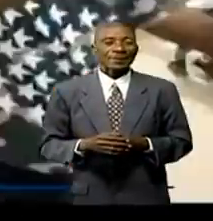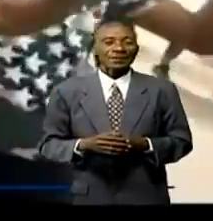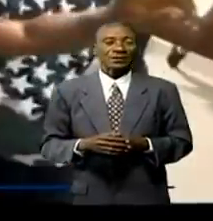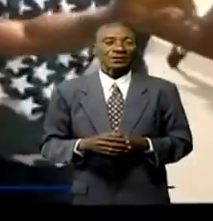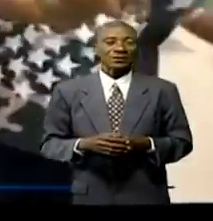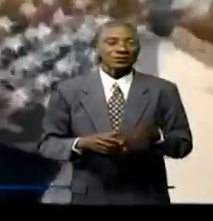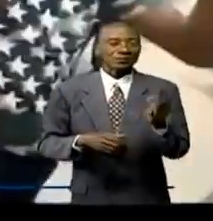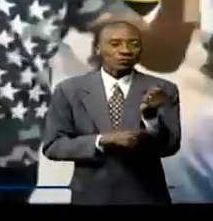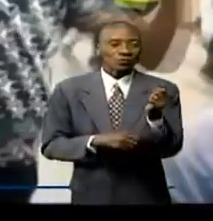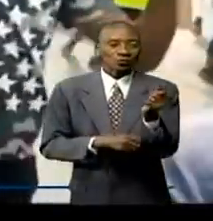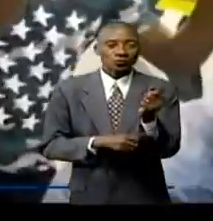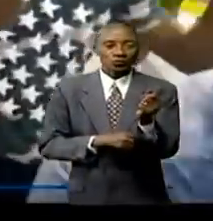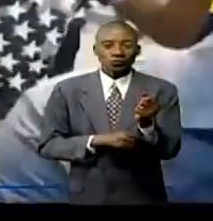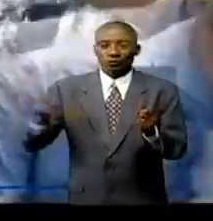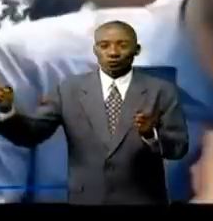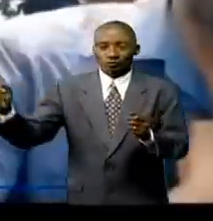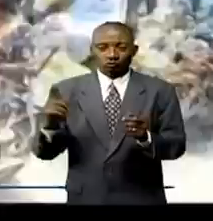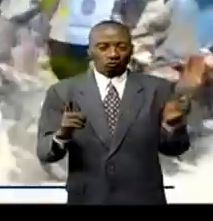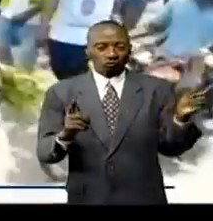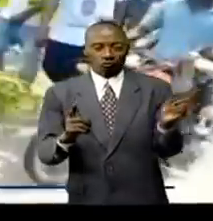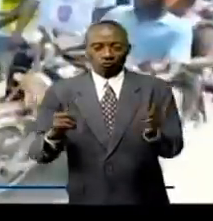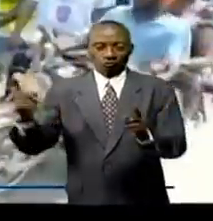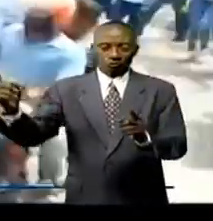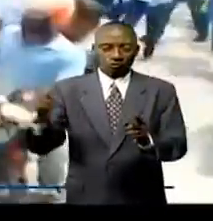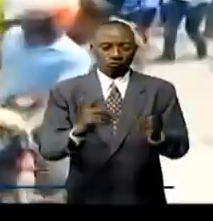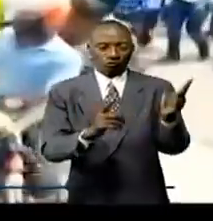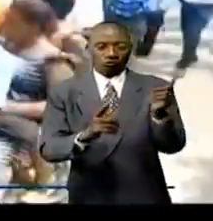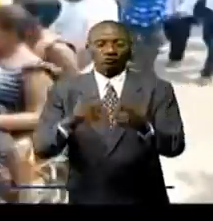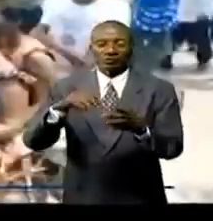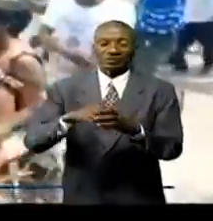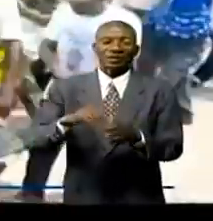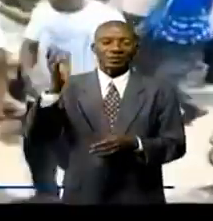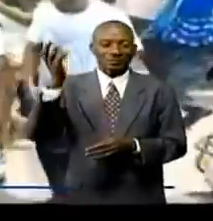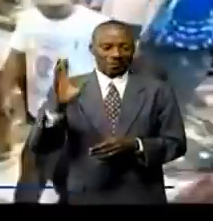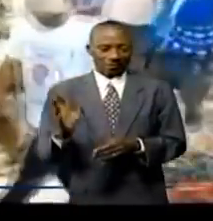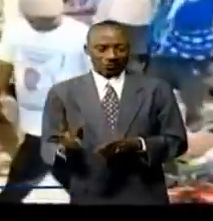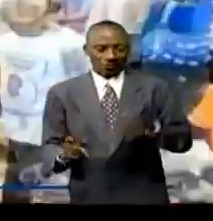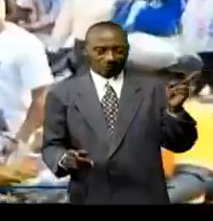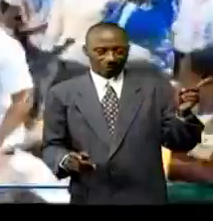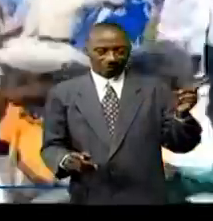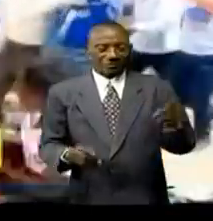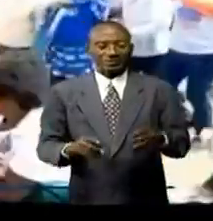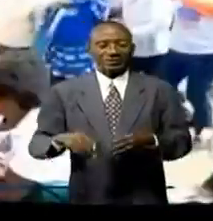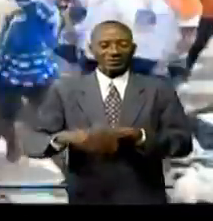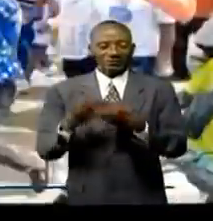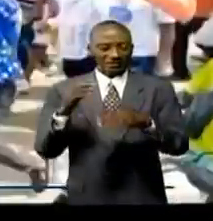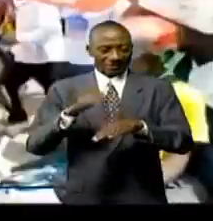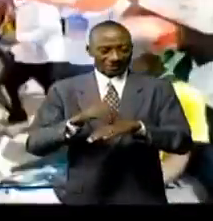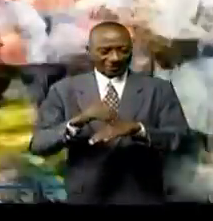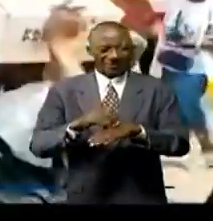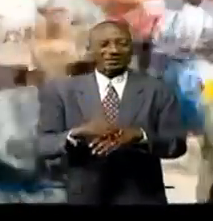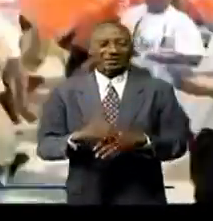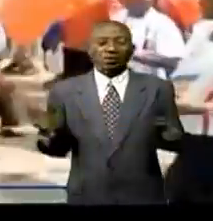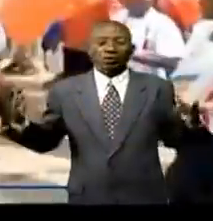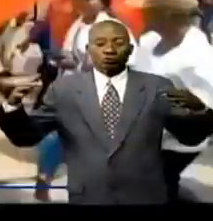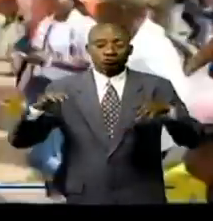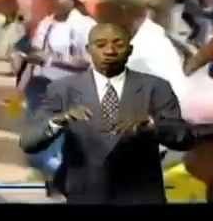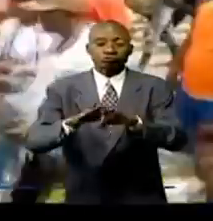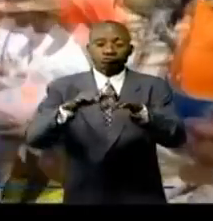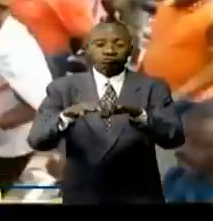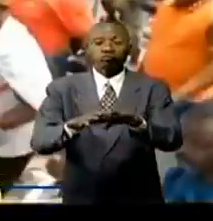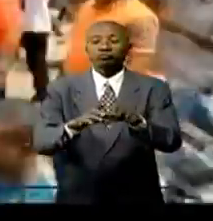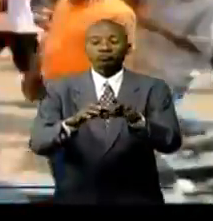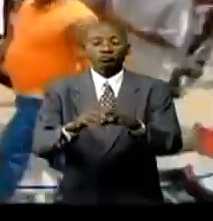ces inconditionnels de l'UDPS du Congo central pour mettre en garde tous celui qui tentera de